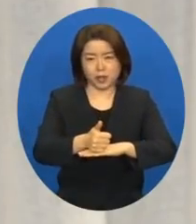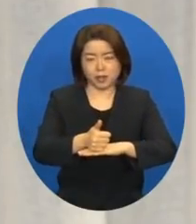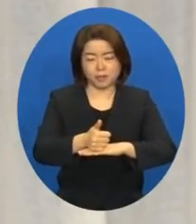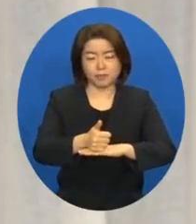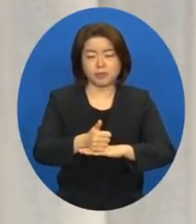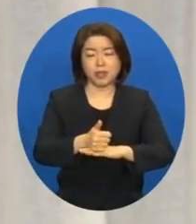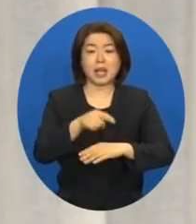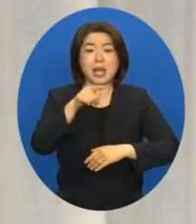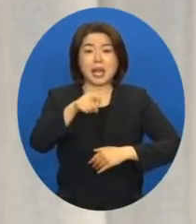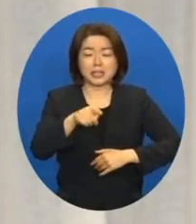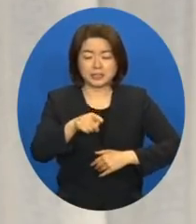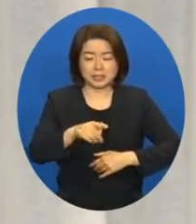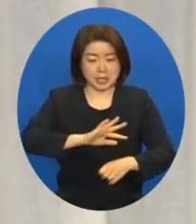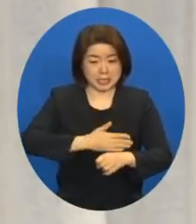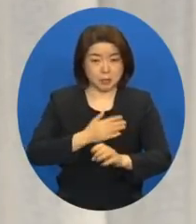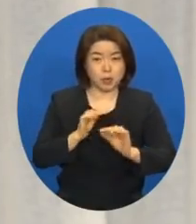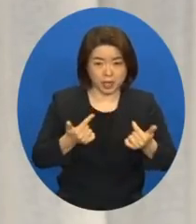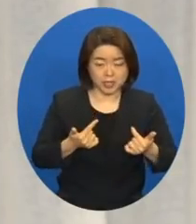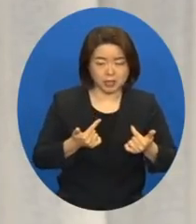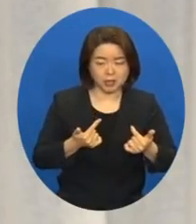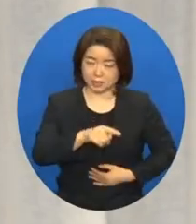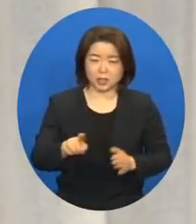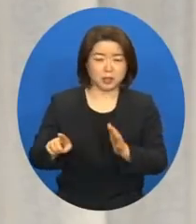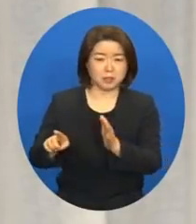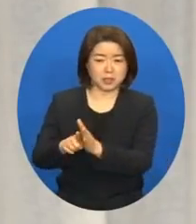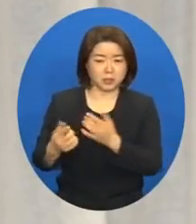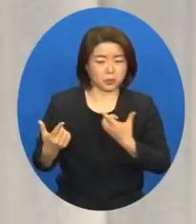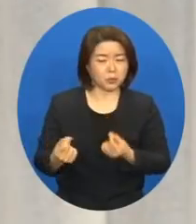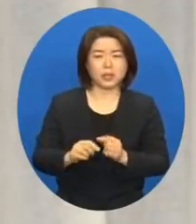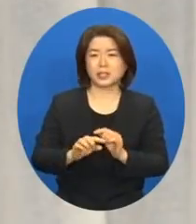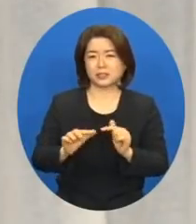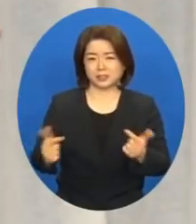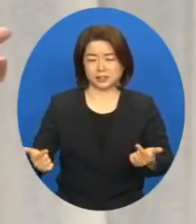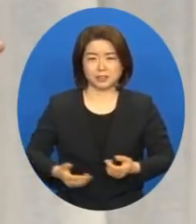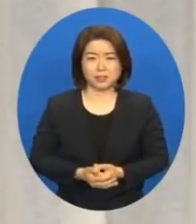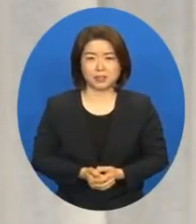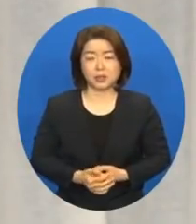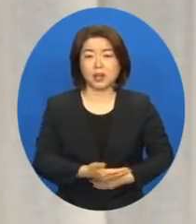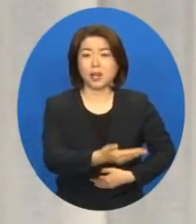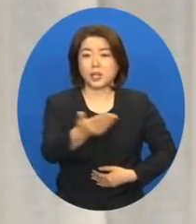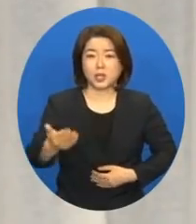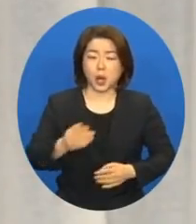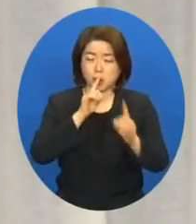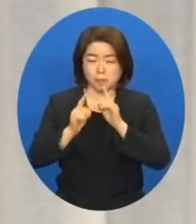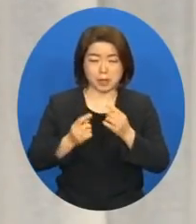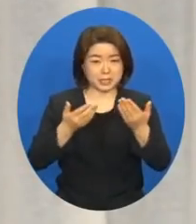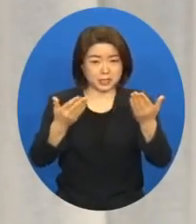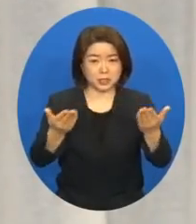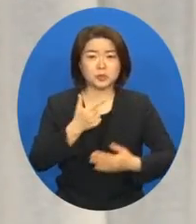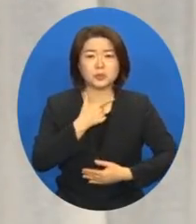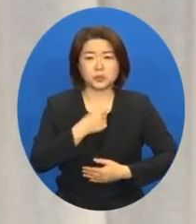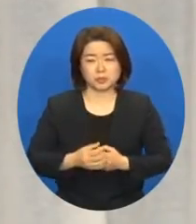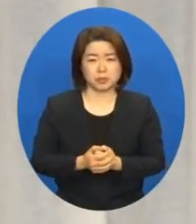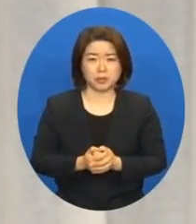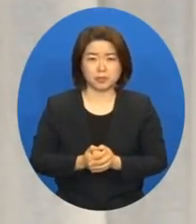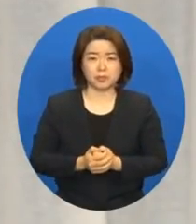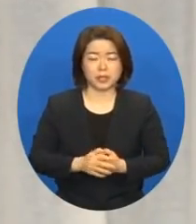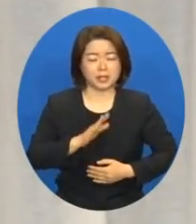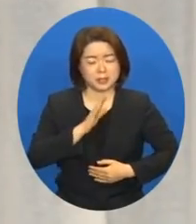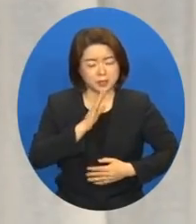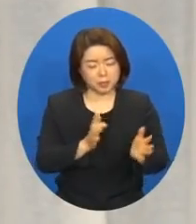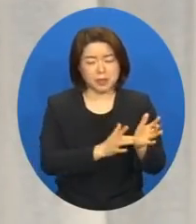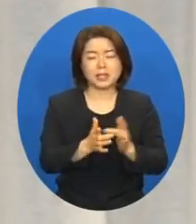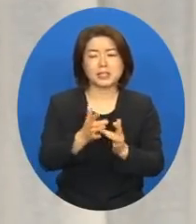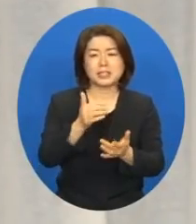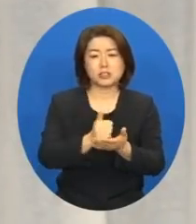진리를 받아들입니다. 그리고 치유가 돼요. 여러분, 여러분에게 말씀드리고 싶어요. 정말 예수님은 포도나무고